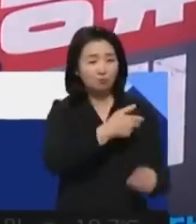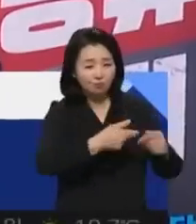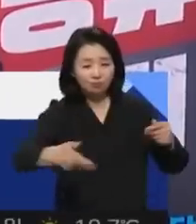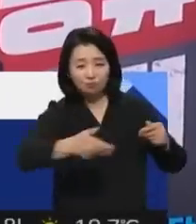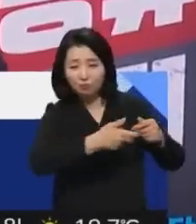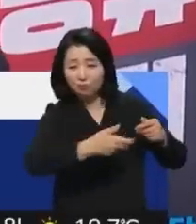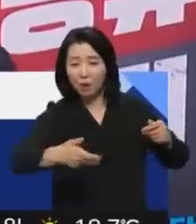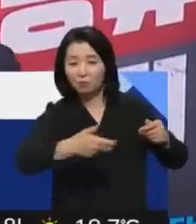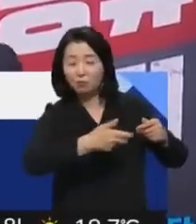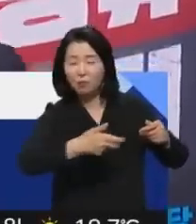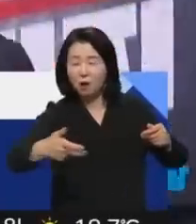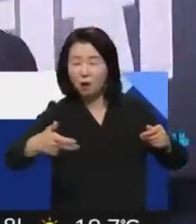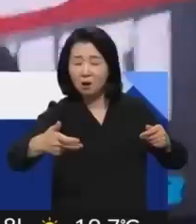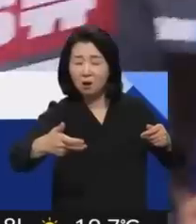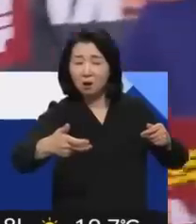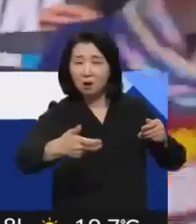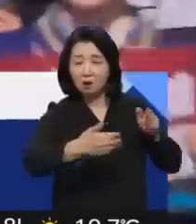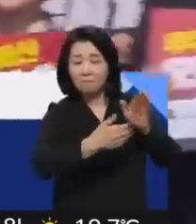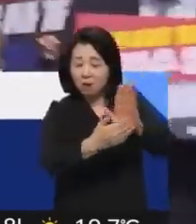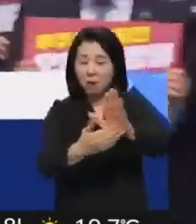방출을 저지해라!